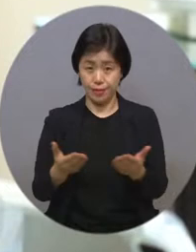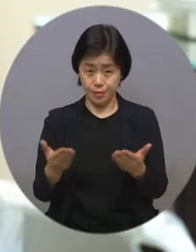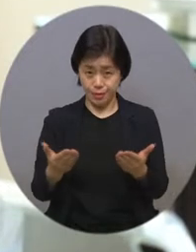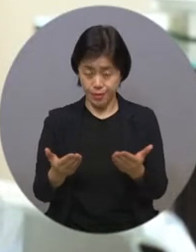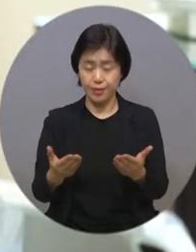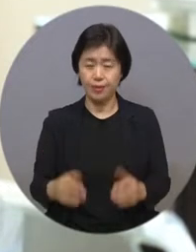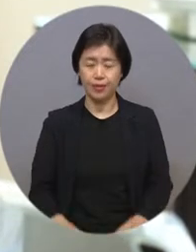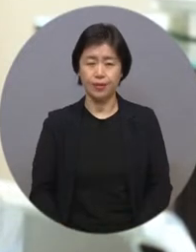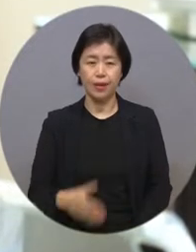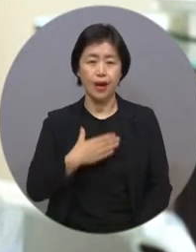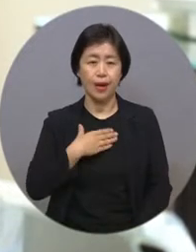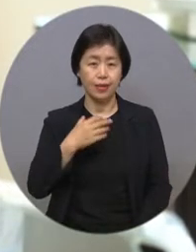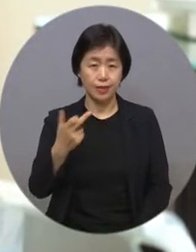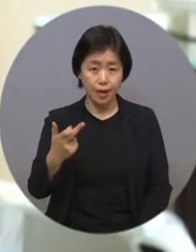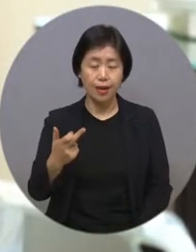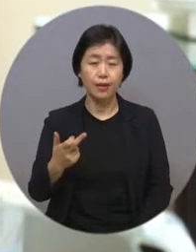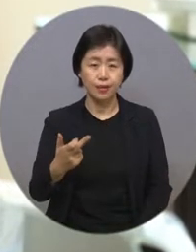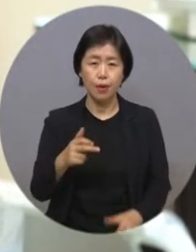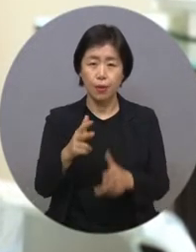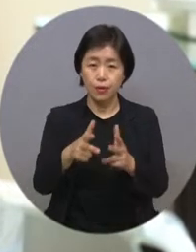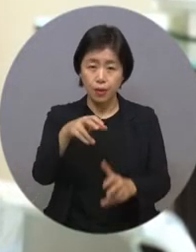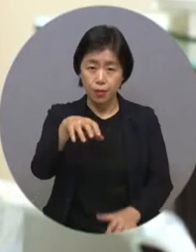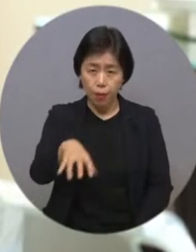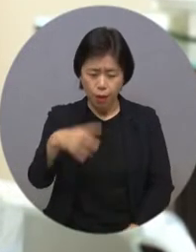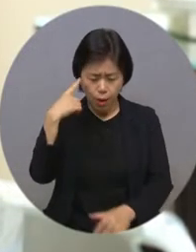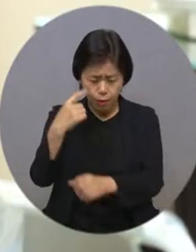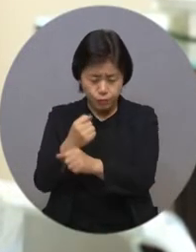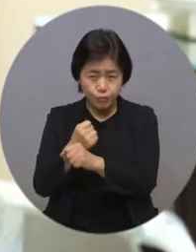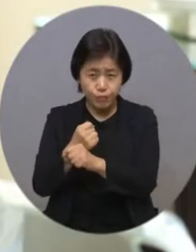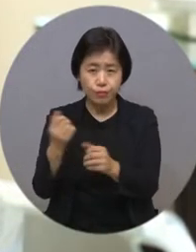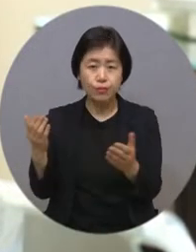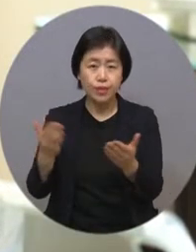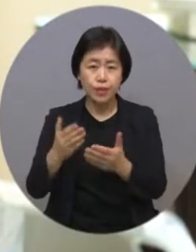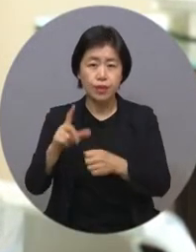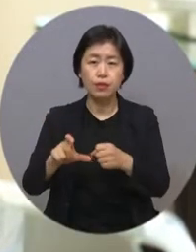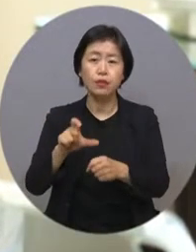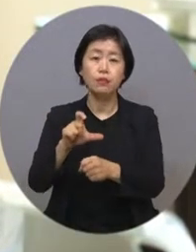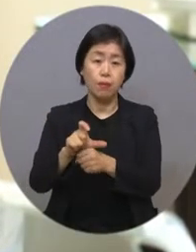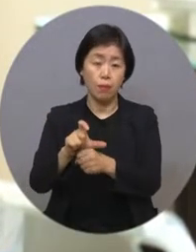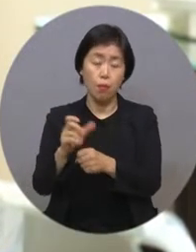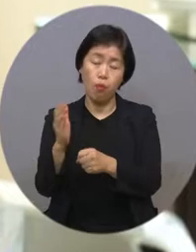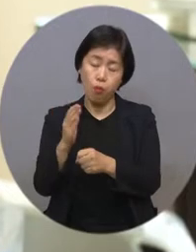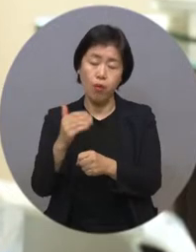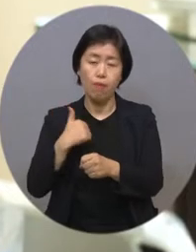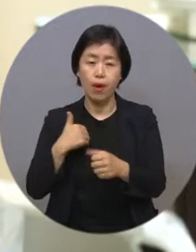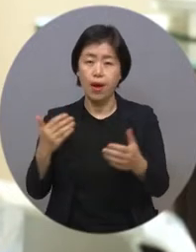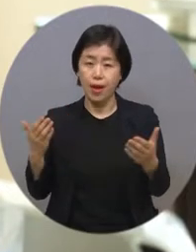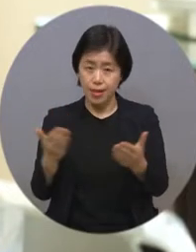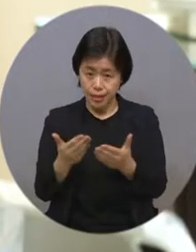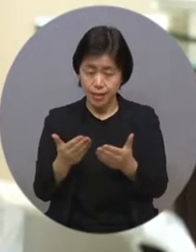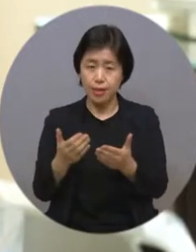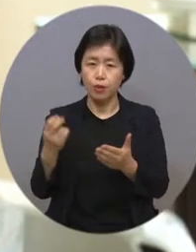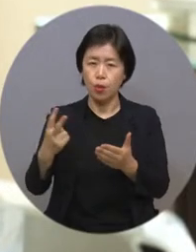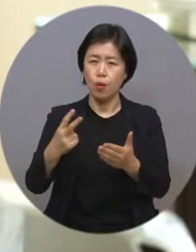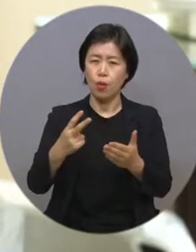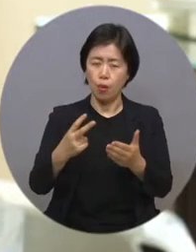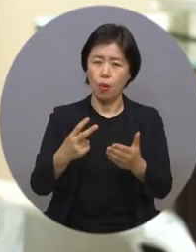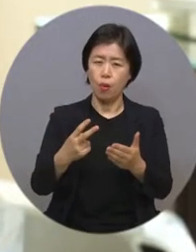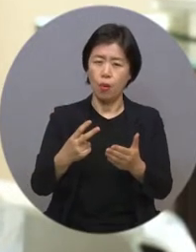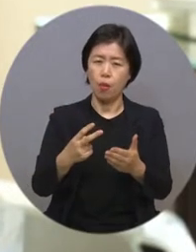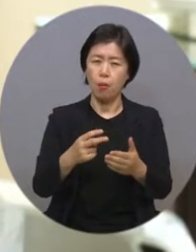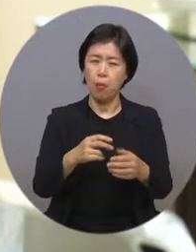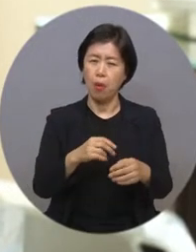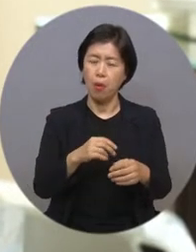안산 생산본부에서 연구원으로 한 15년 정도 근무하다 영업본부에 가서 한 10년